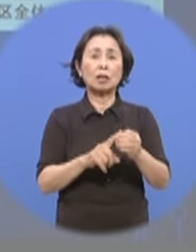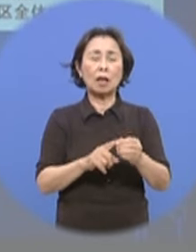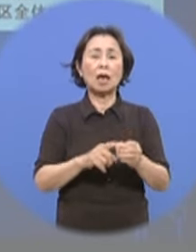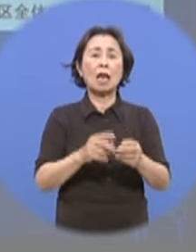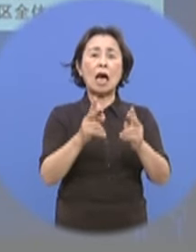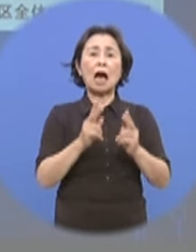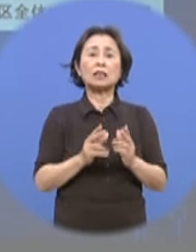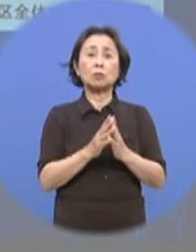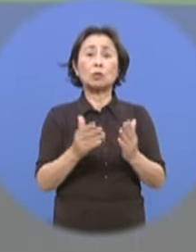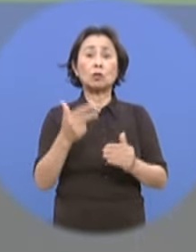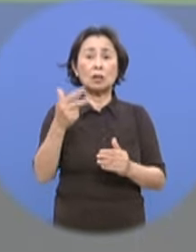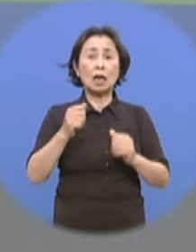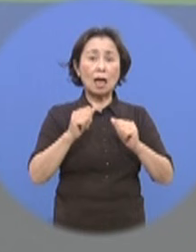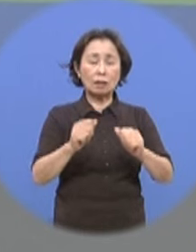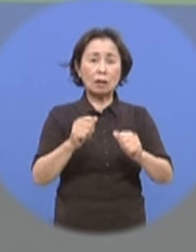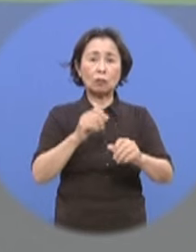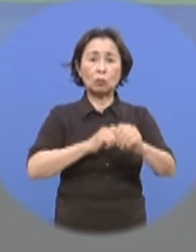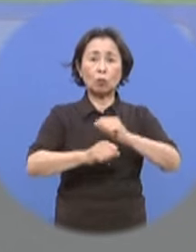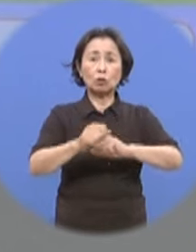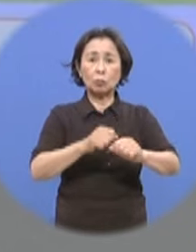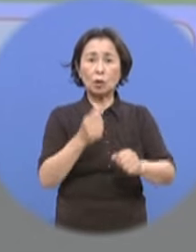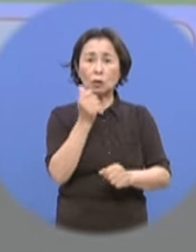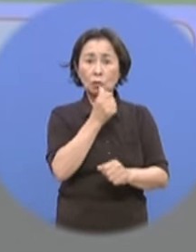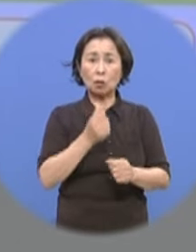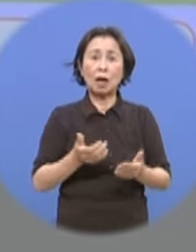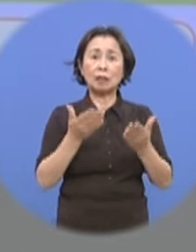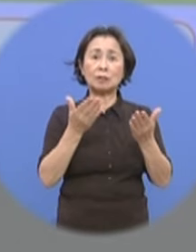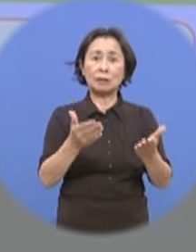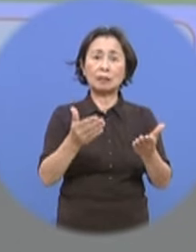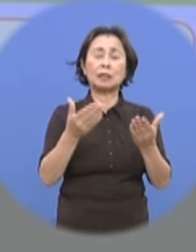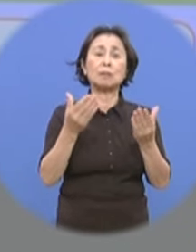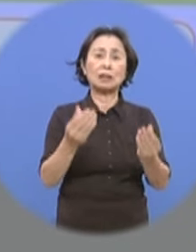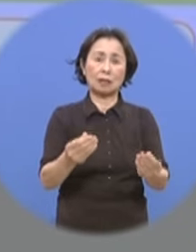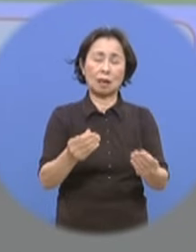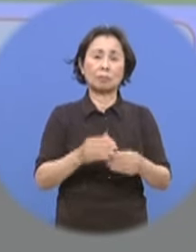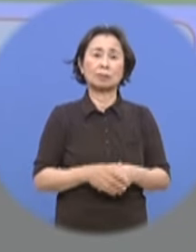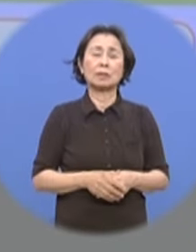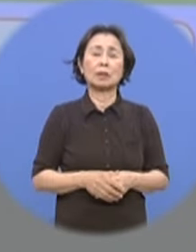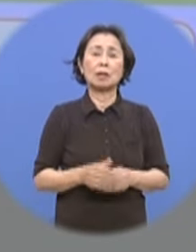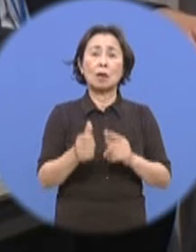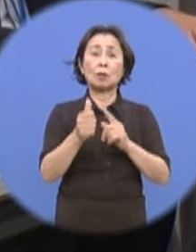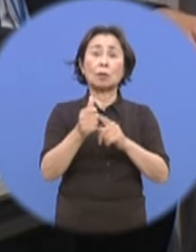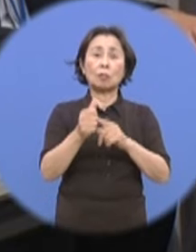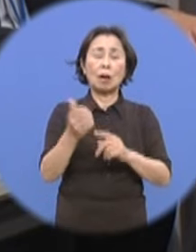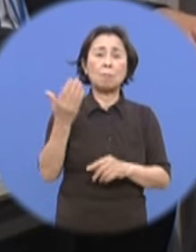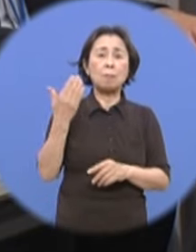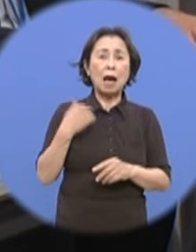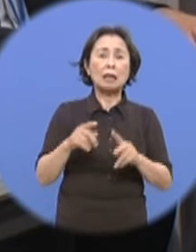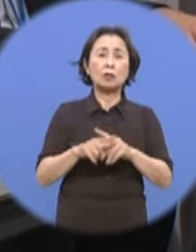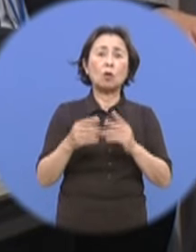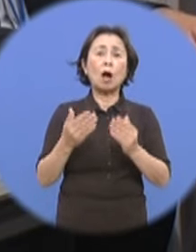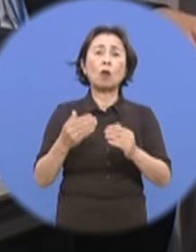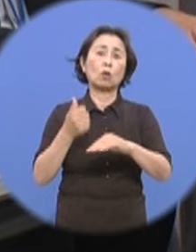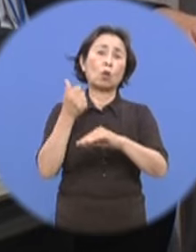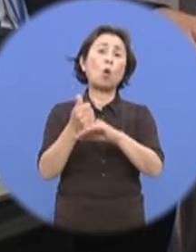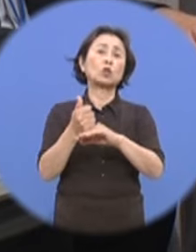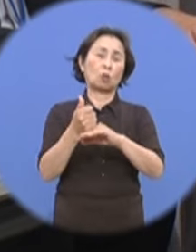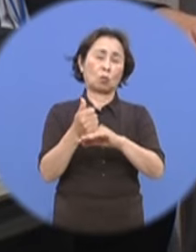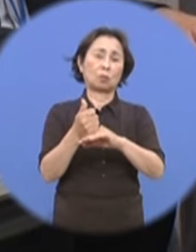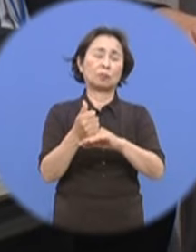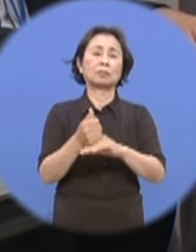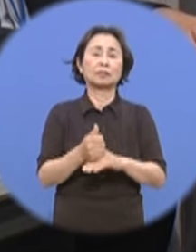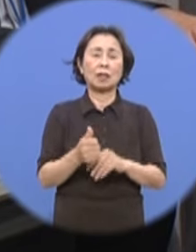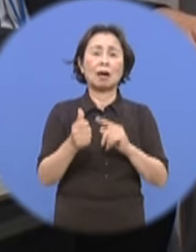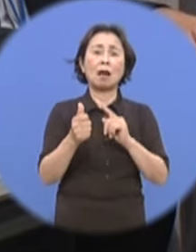が行っている取り組みなどを紹介しました小学校の元校長でもある今田さんに子供たちの